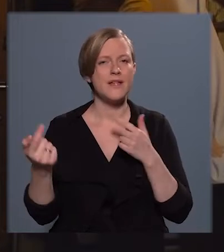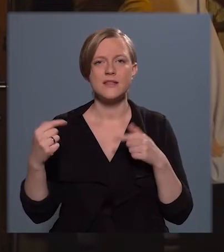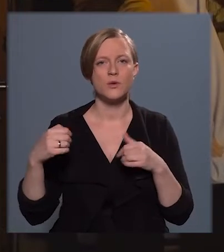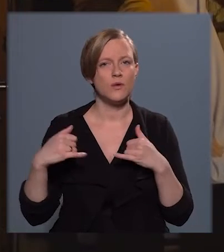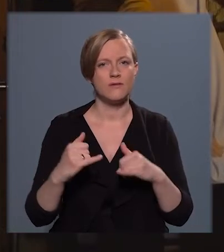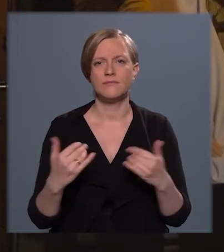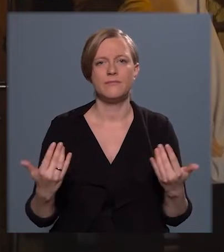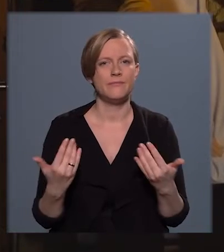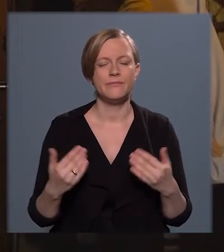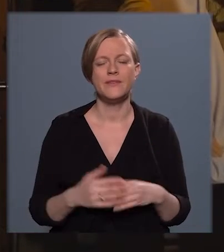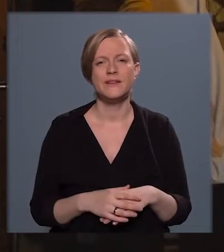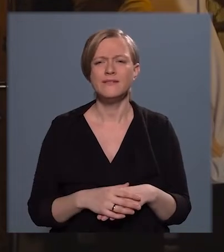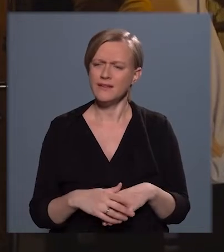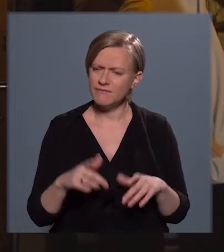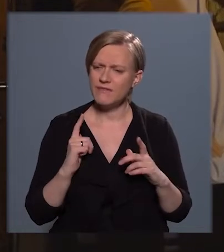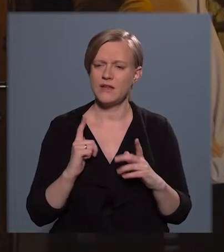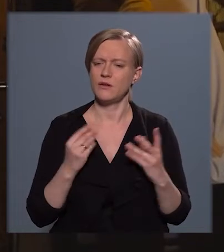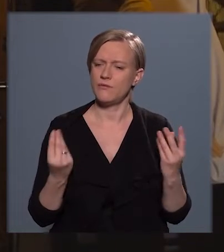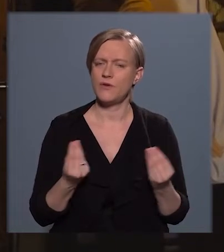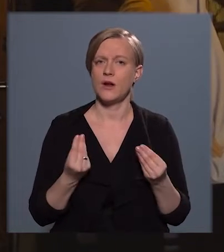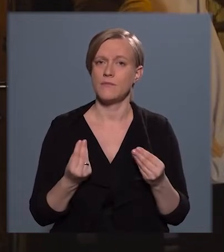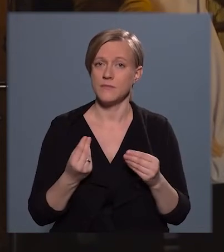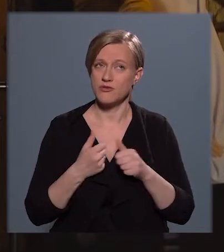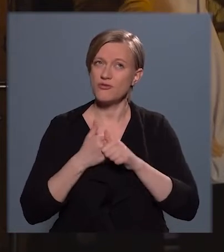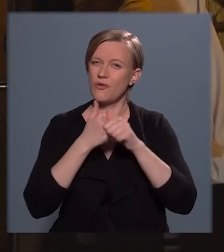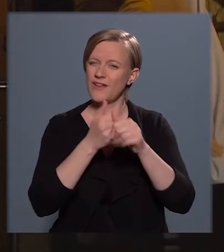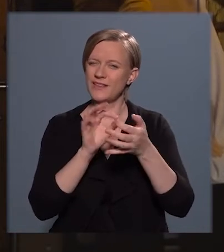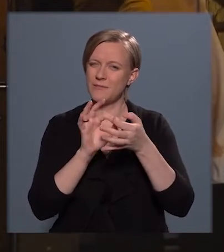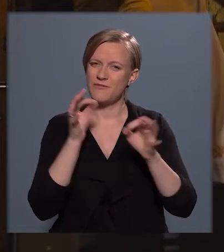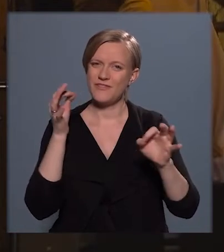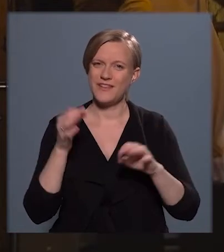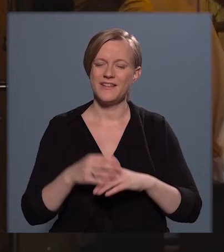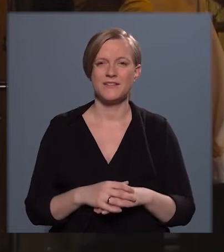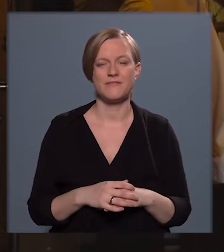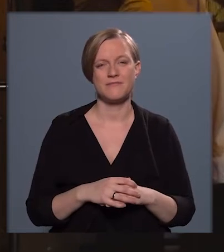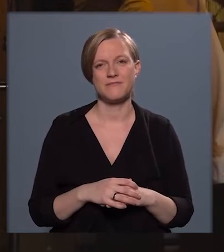indultam, de vártam valamit, és követtem egy fényt.